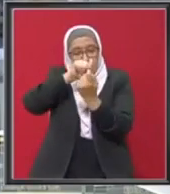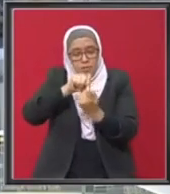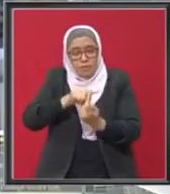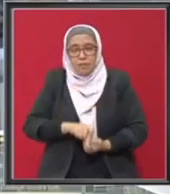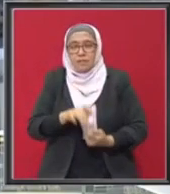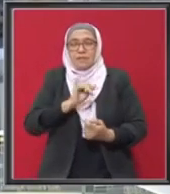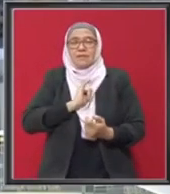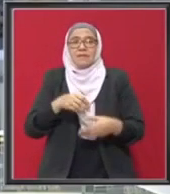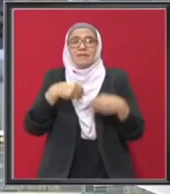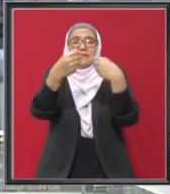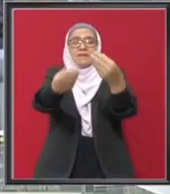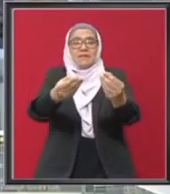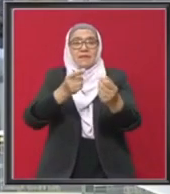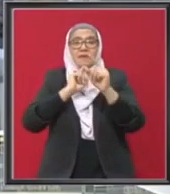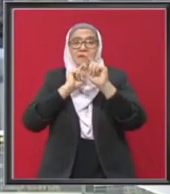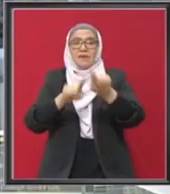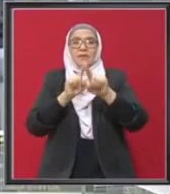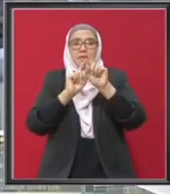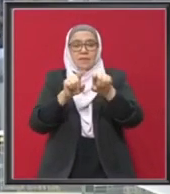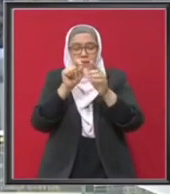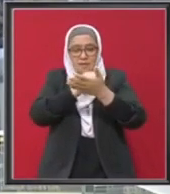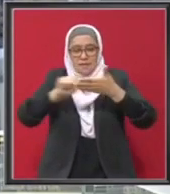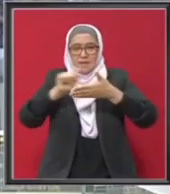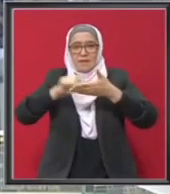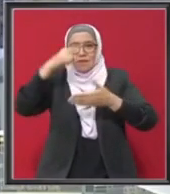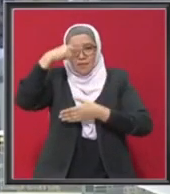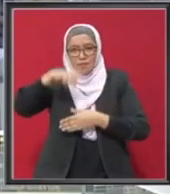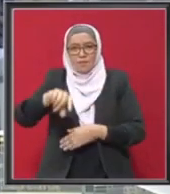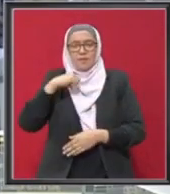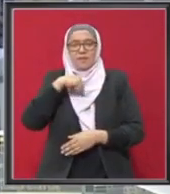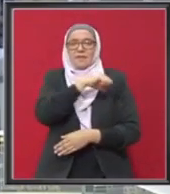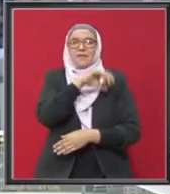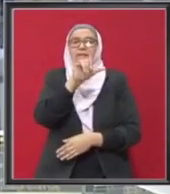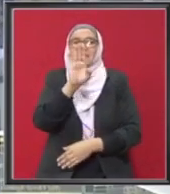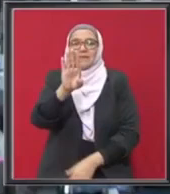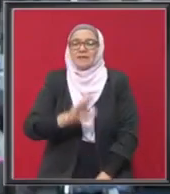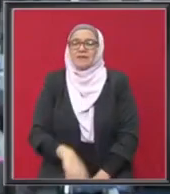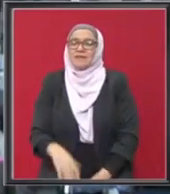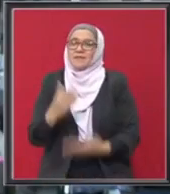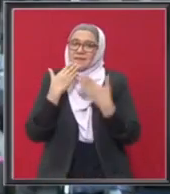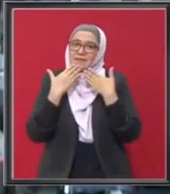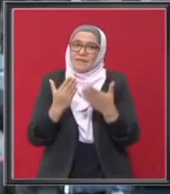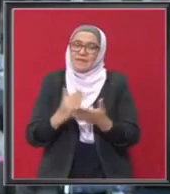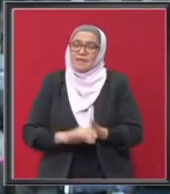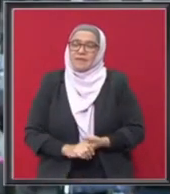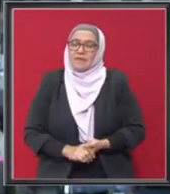berikan jawaban UTS kepada adiknya format sekian yang butuh waktu yang lama kepada Menteri yang bohong